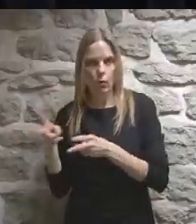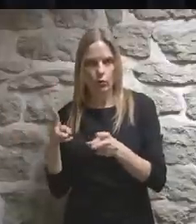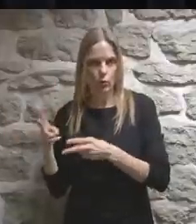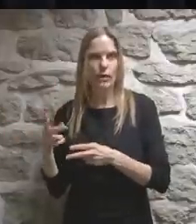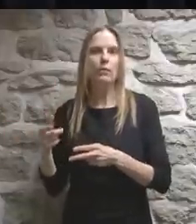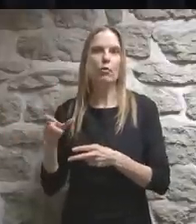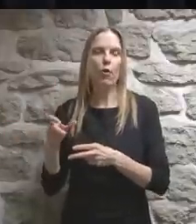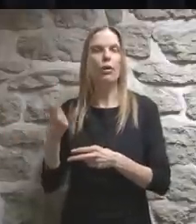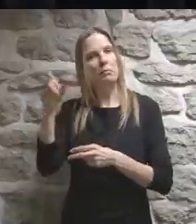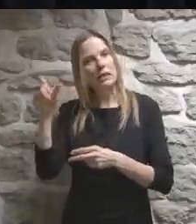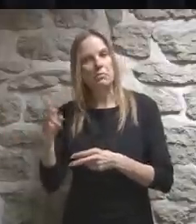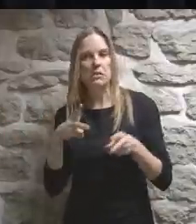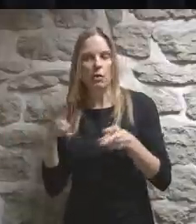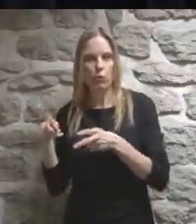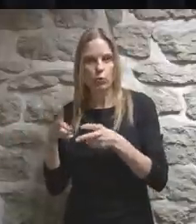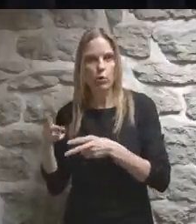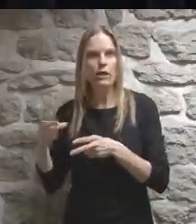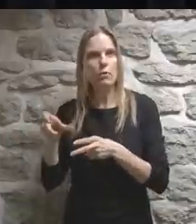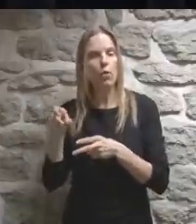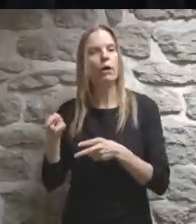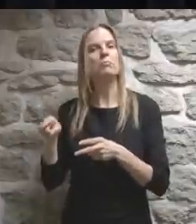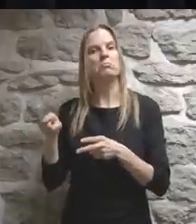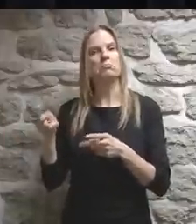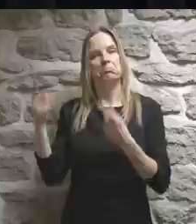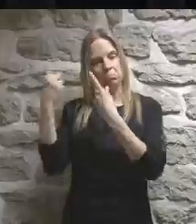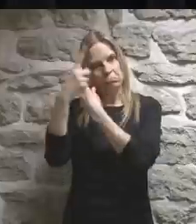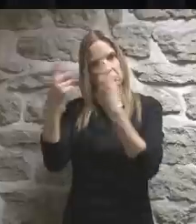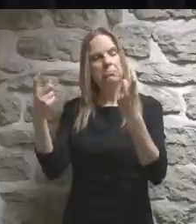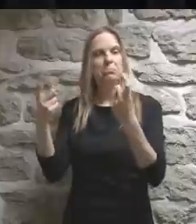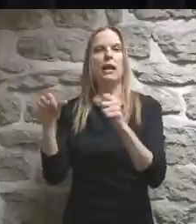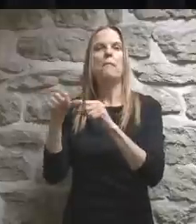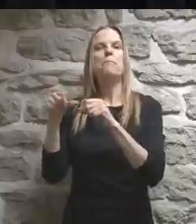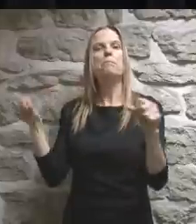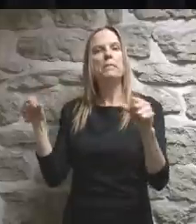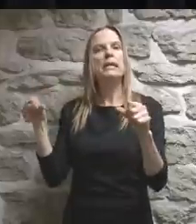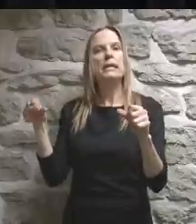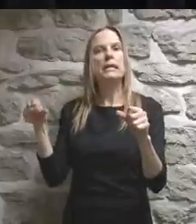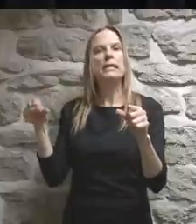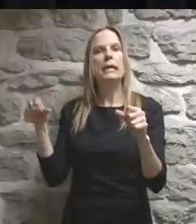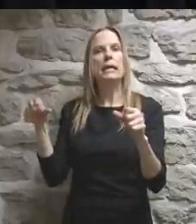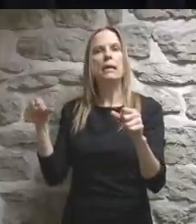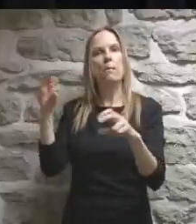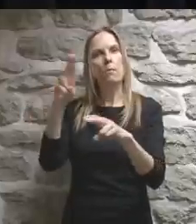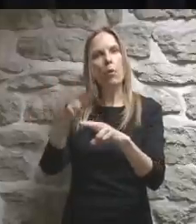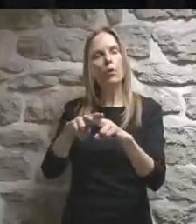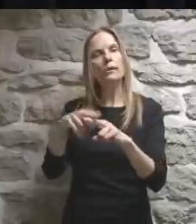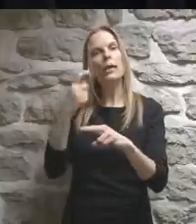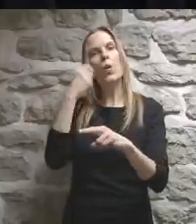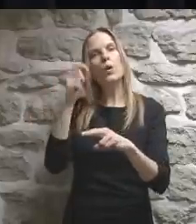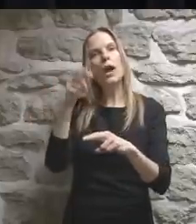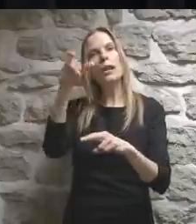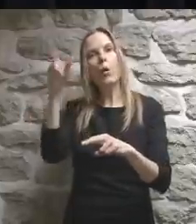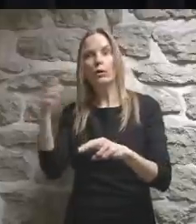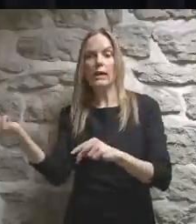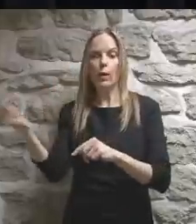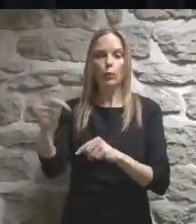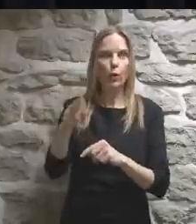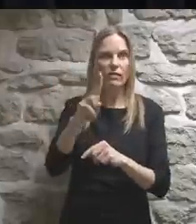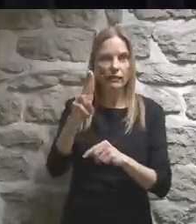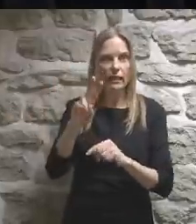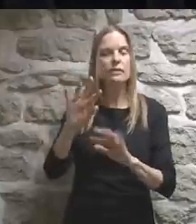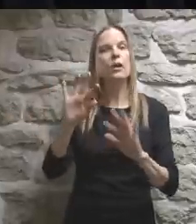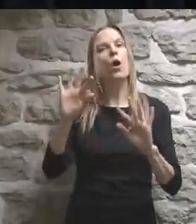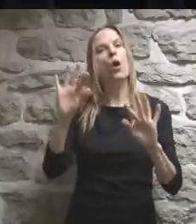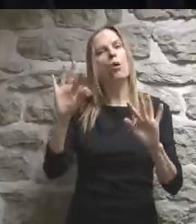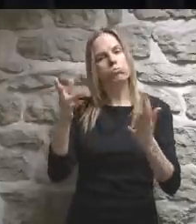ja inimesi ja antakse siis ka infot piiripunkti saabuvatele Ukraina kodanikele, kuidas siis suunduda kodumaale, näiteks